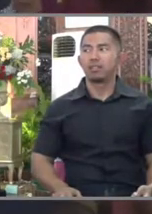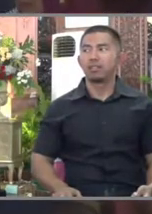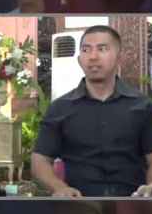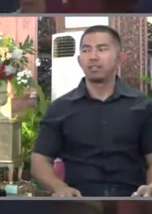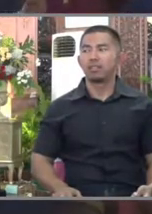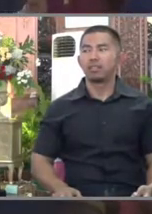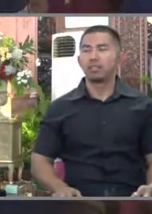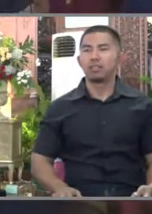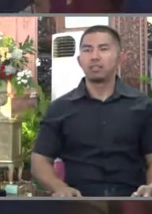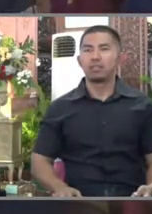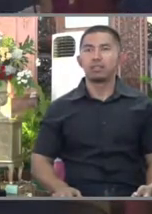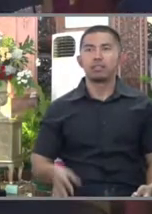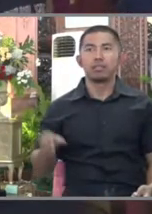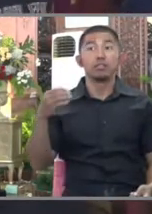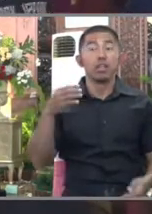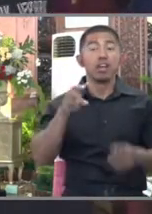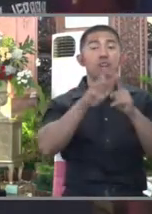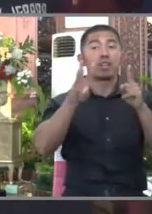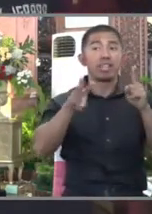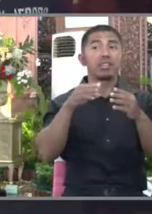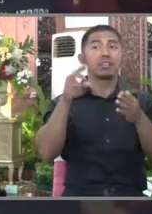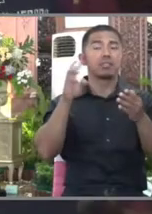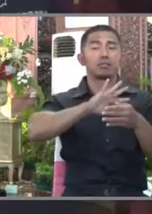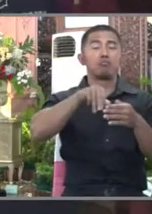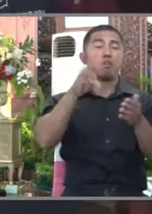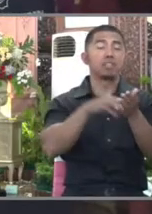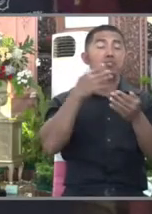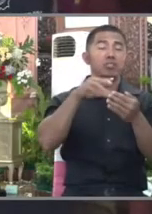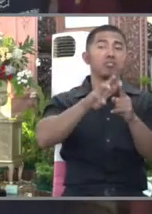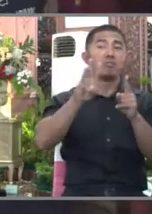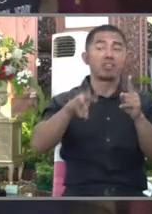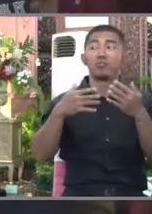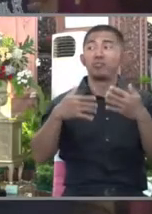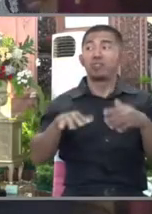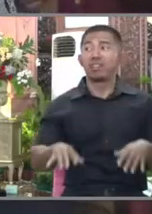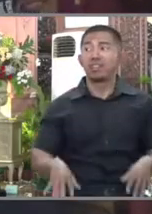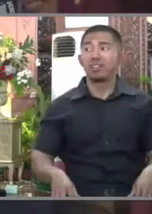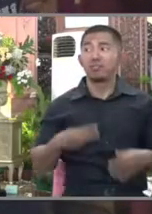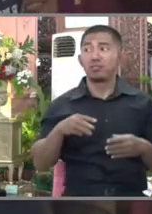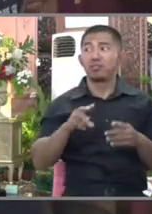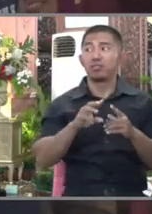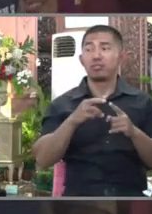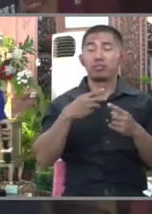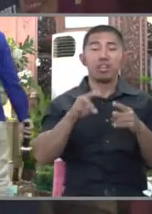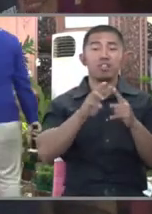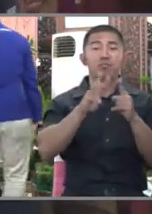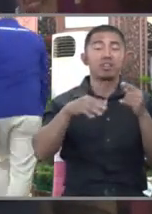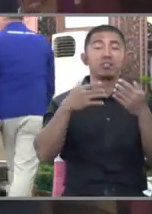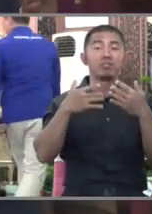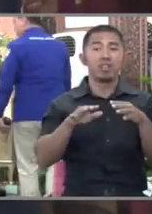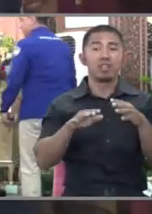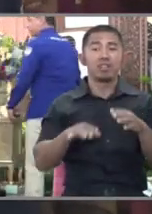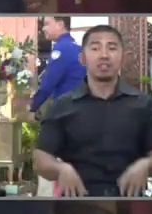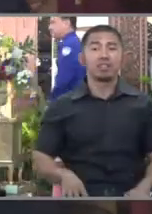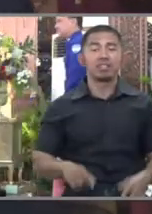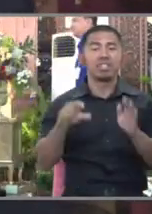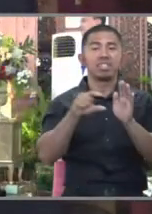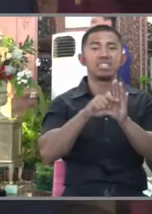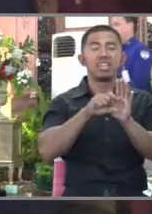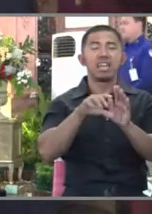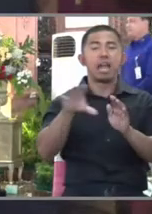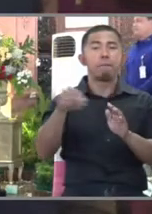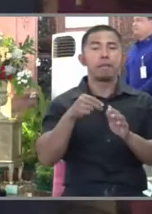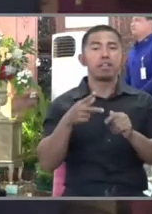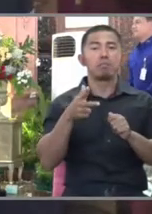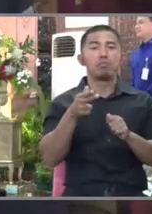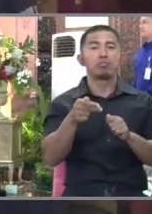Enggak. Di sana udah terwakili tadi. Enggak usah, udah terwakili ya. Udah terwakili belum? Cara mengambil keputusan seperti itu kamu setuju